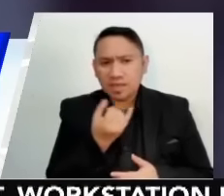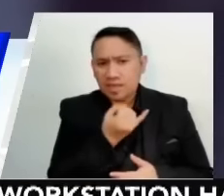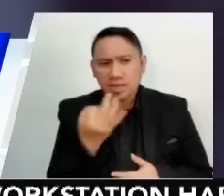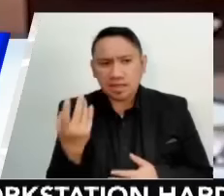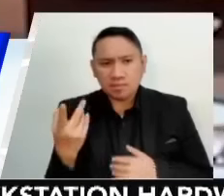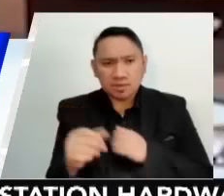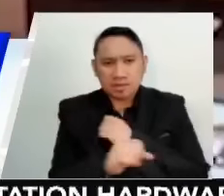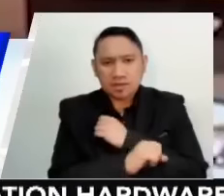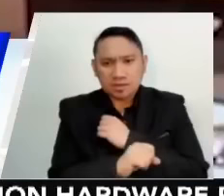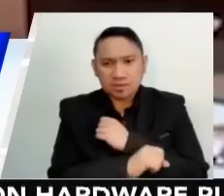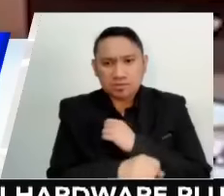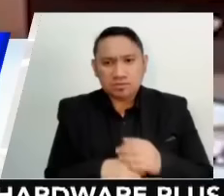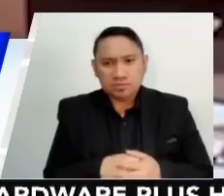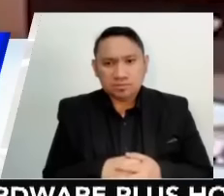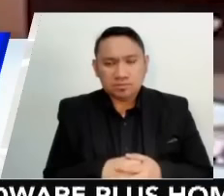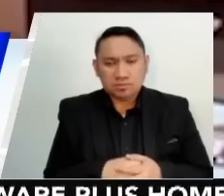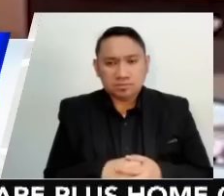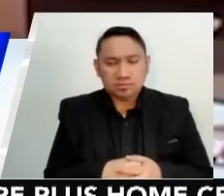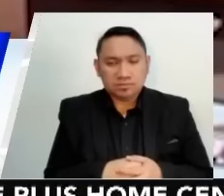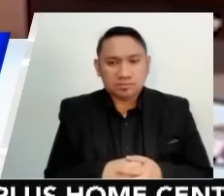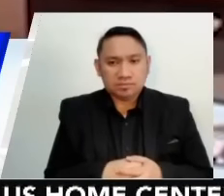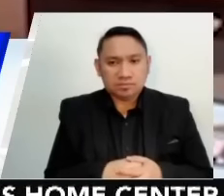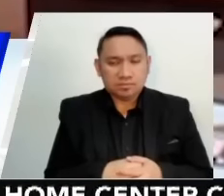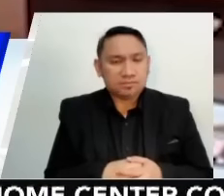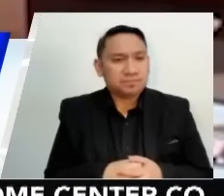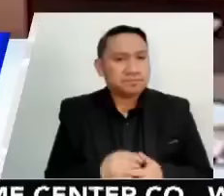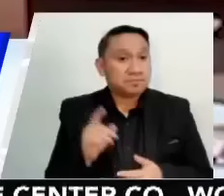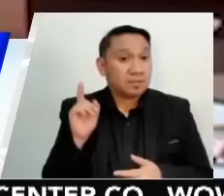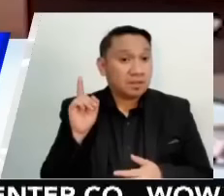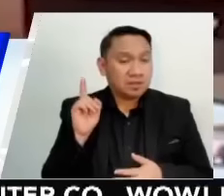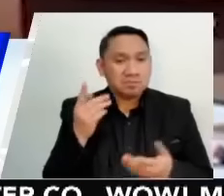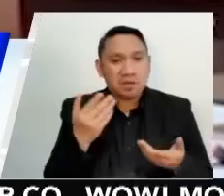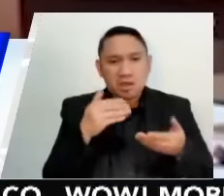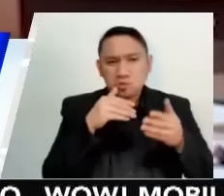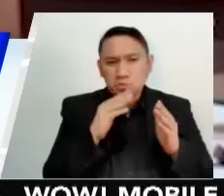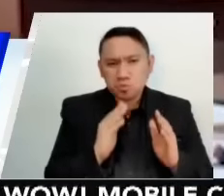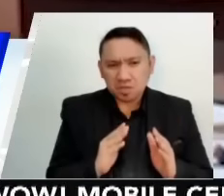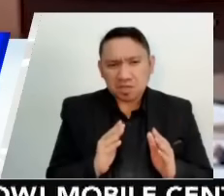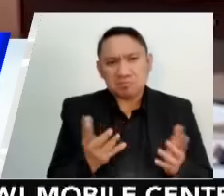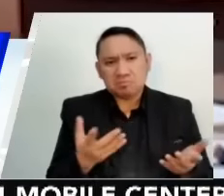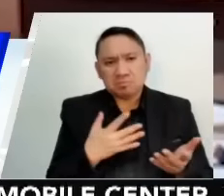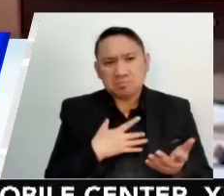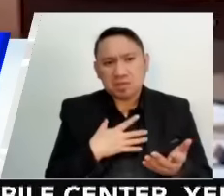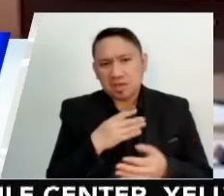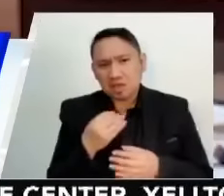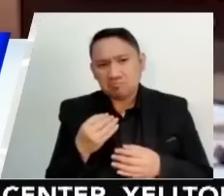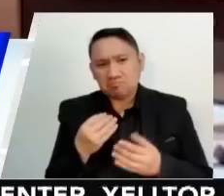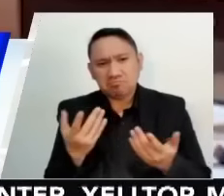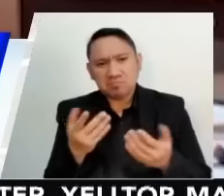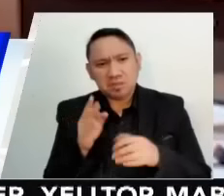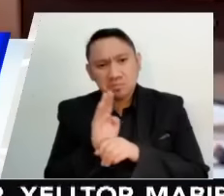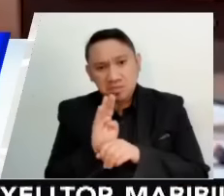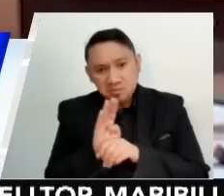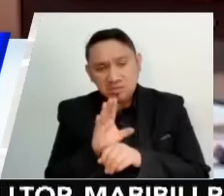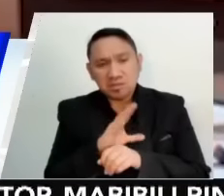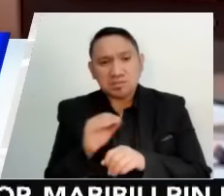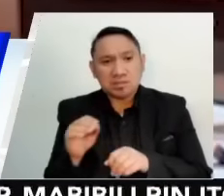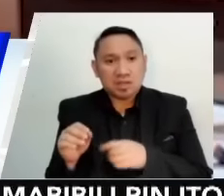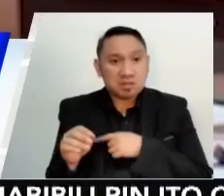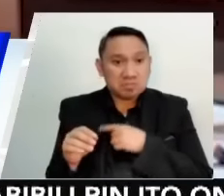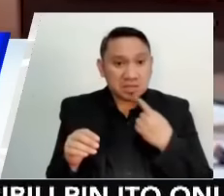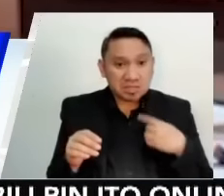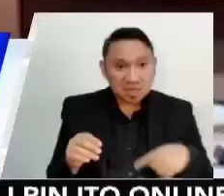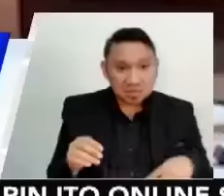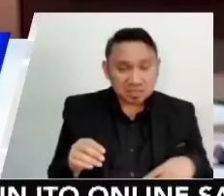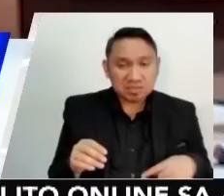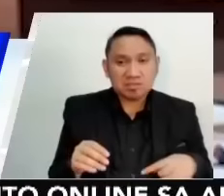20 mahigit pa lang. Ba't iba ang kanyang binibiktima? Estudyante at yun nga, may mga negosyante, may mga Chinese nationals na binibiktima dito sa area